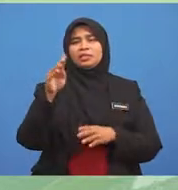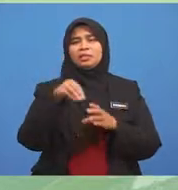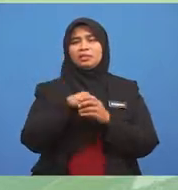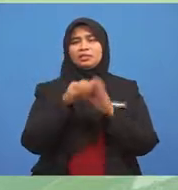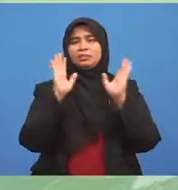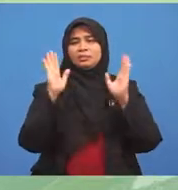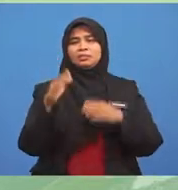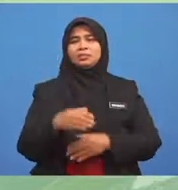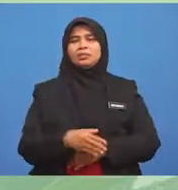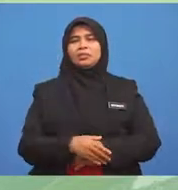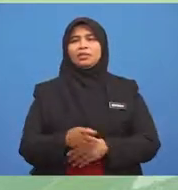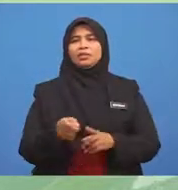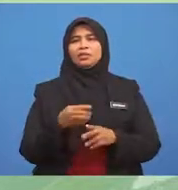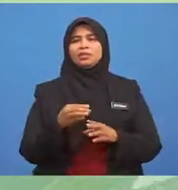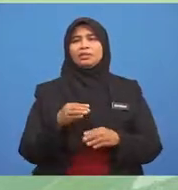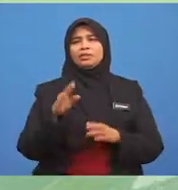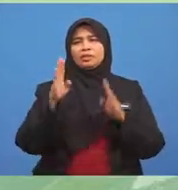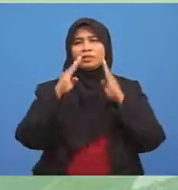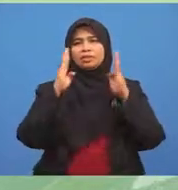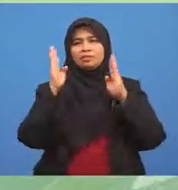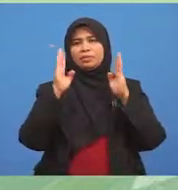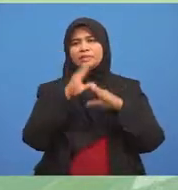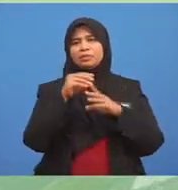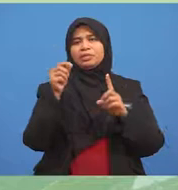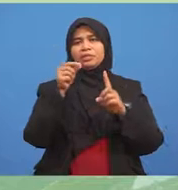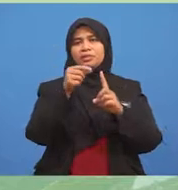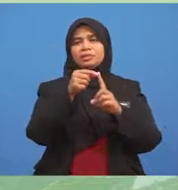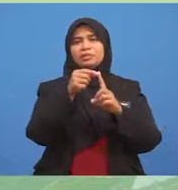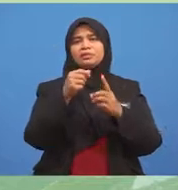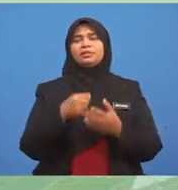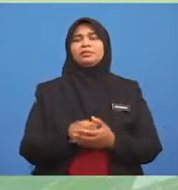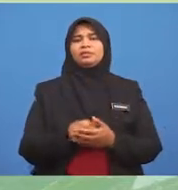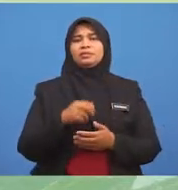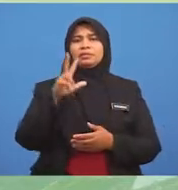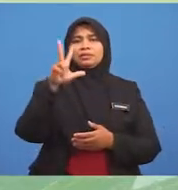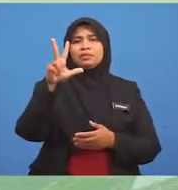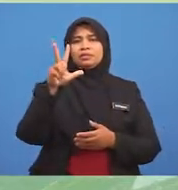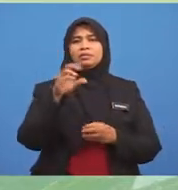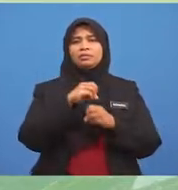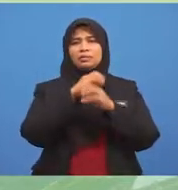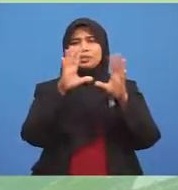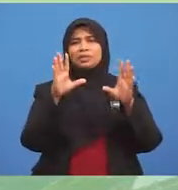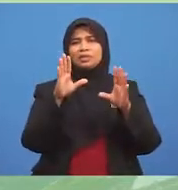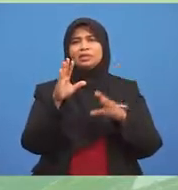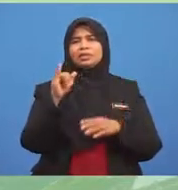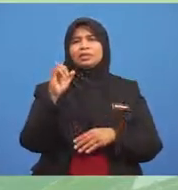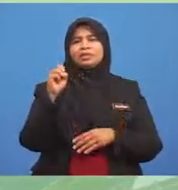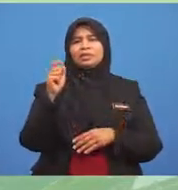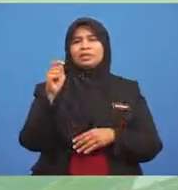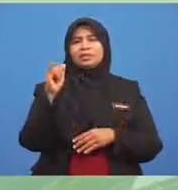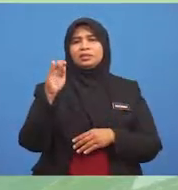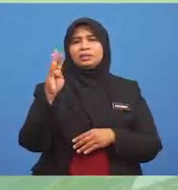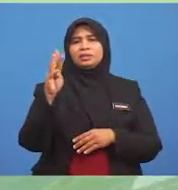solat dari segi bahasa dan istilah. Ketiga, menerangkan istinbat